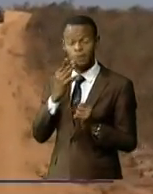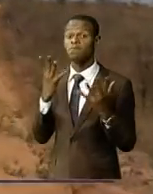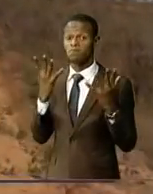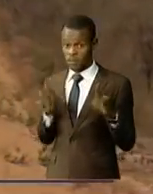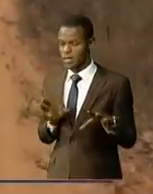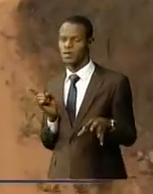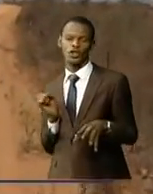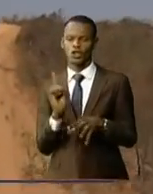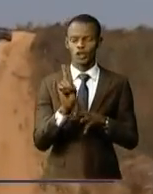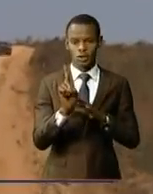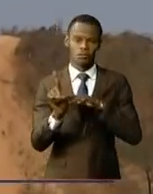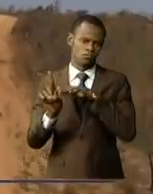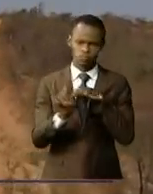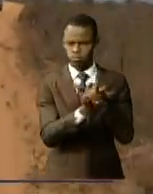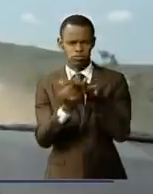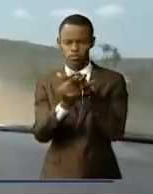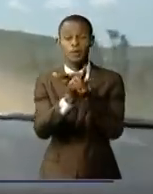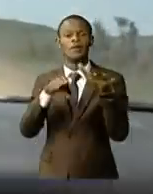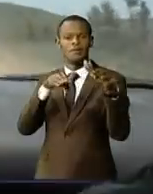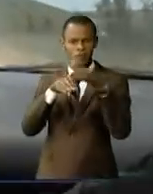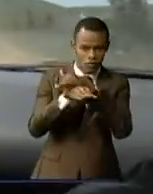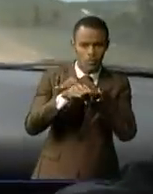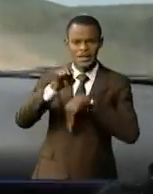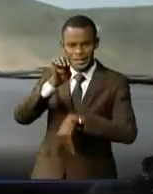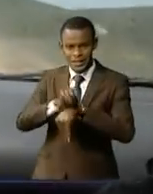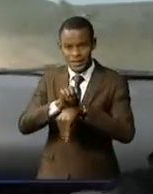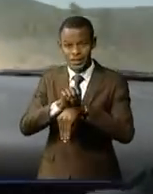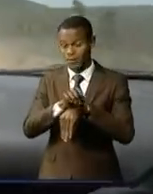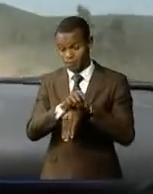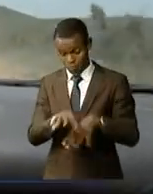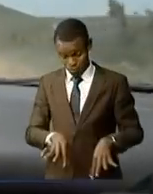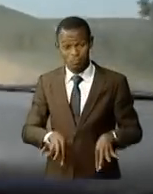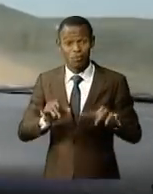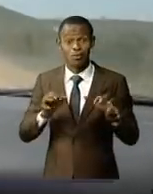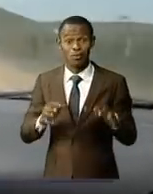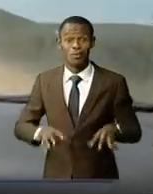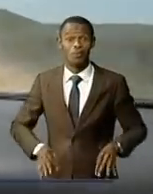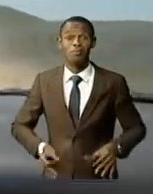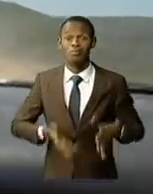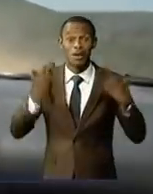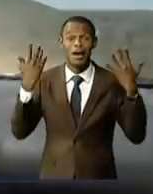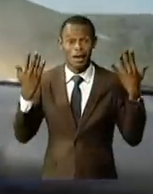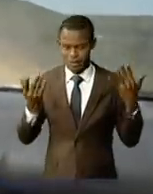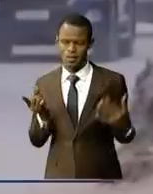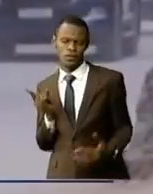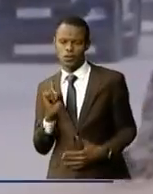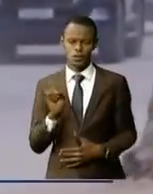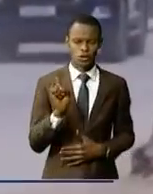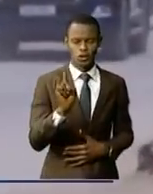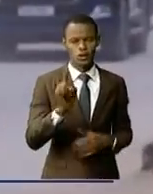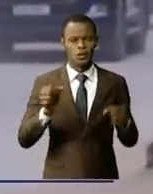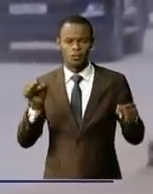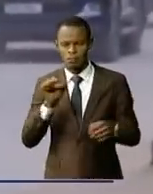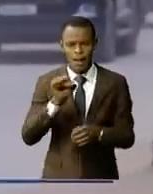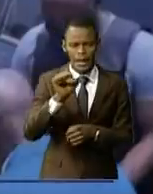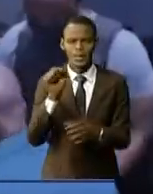kimbanguistes. Jean-Michel Samalou Kondé Kiengé a bravé la poussière sur 12 km de la route qui conduit de l'aérodrome vers les grands temples